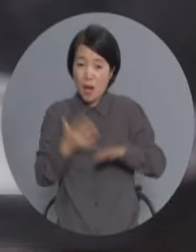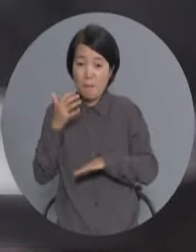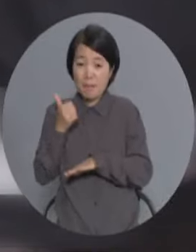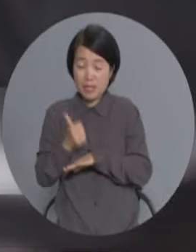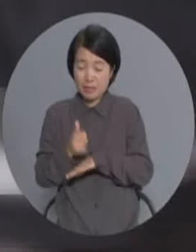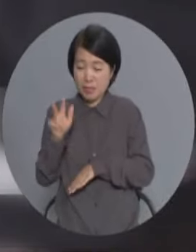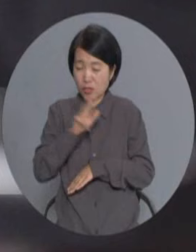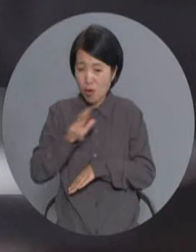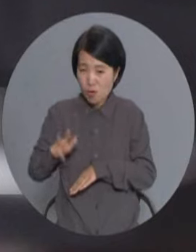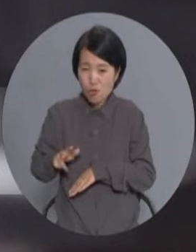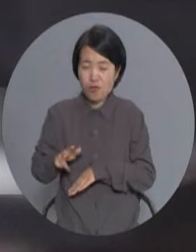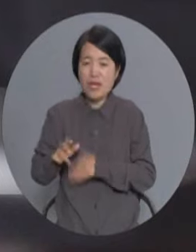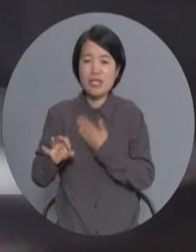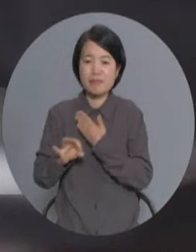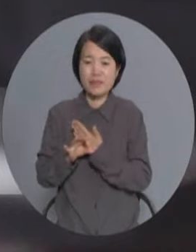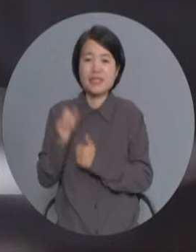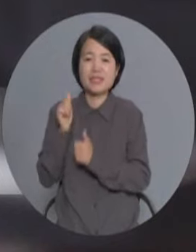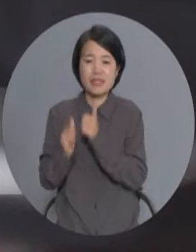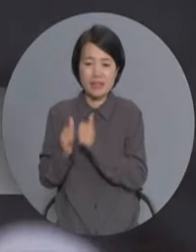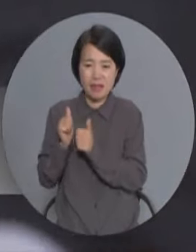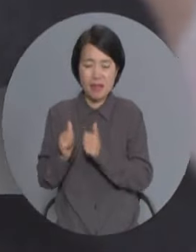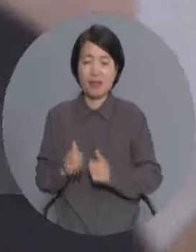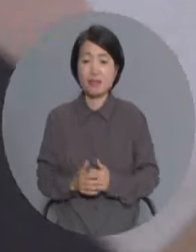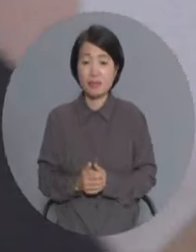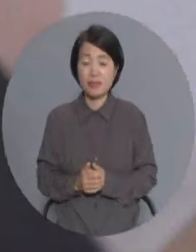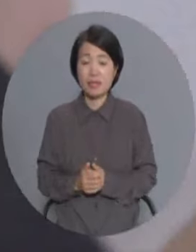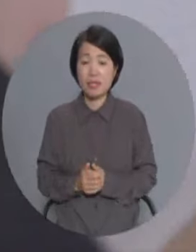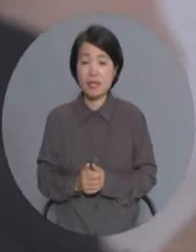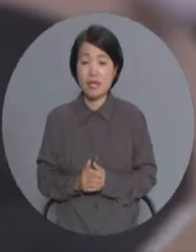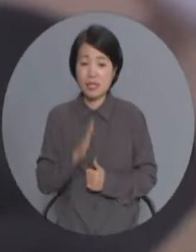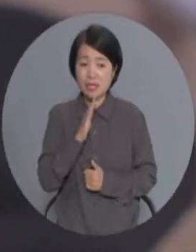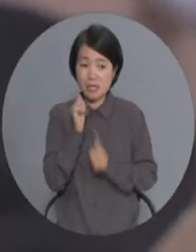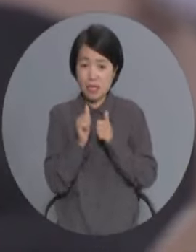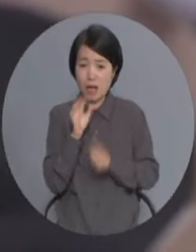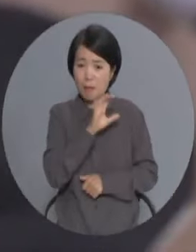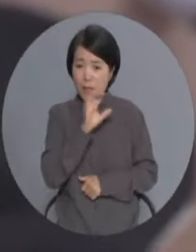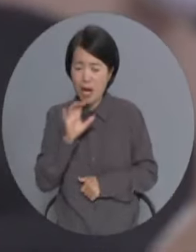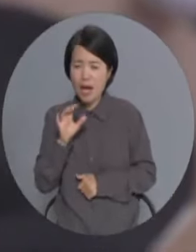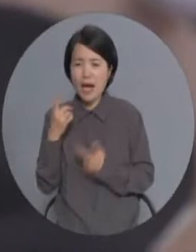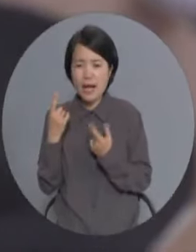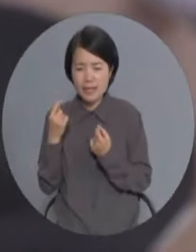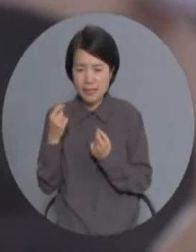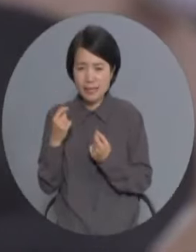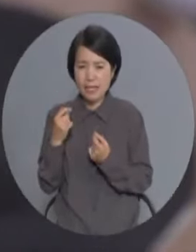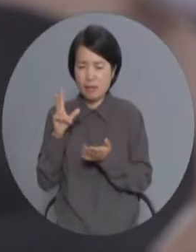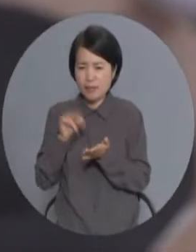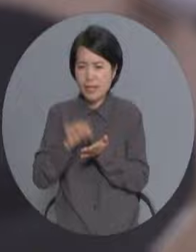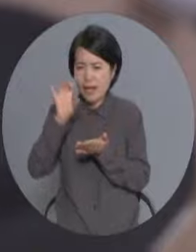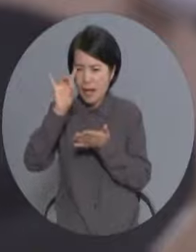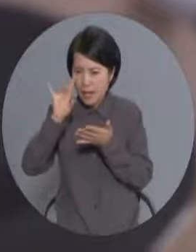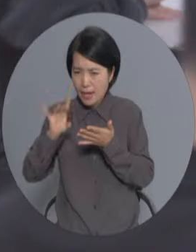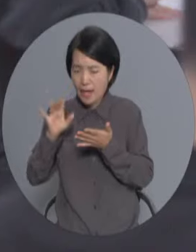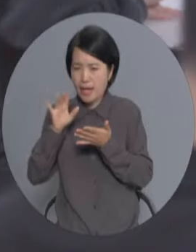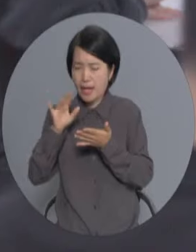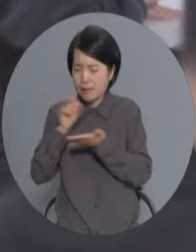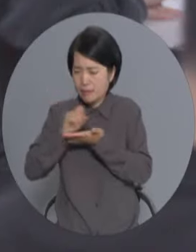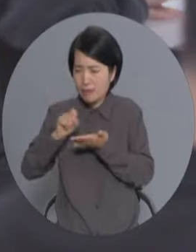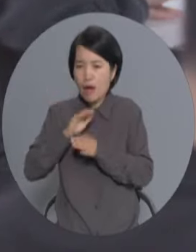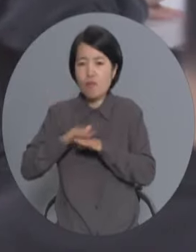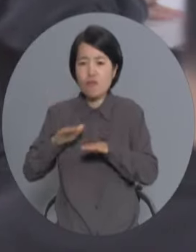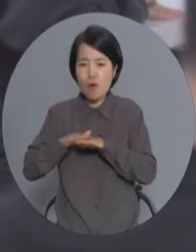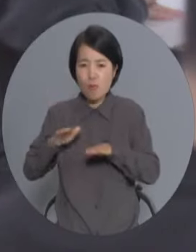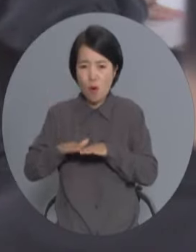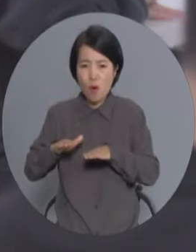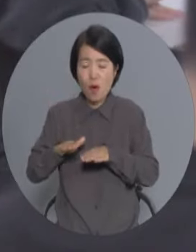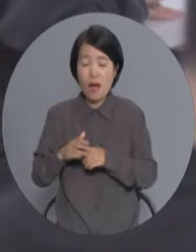치르는 전국단위 모의고사입니다. 실전 같은 집중력으로 문제를 하나씩 풀어나갑니다. 수능